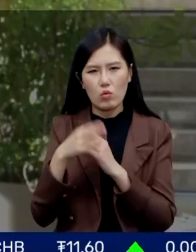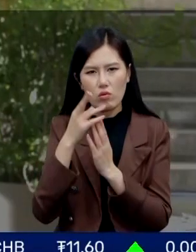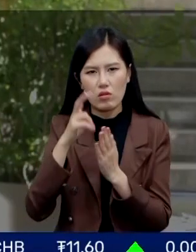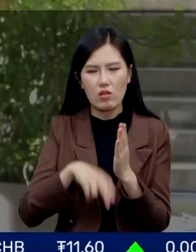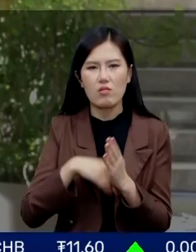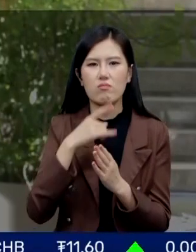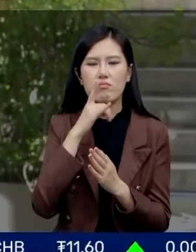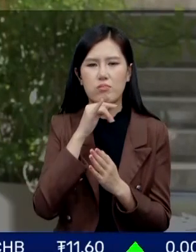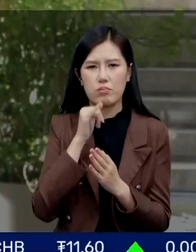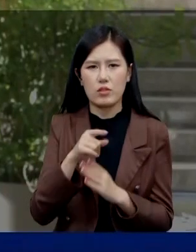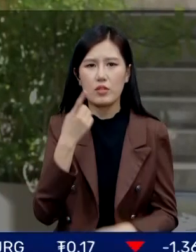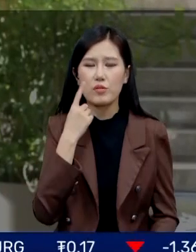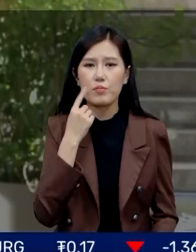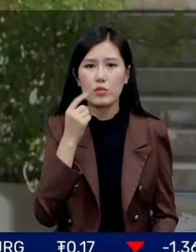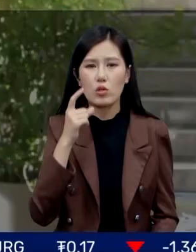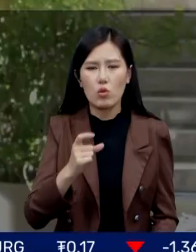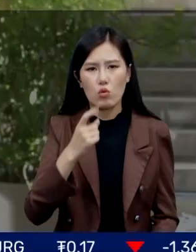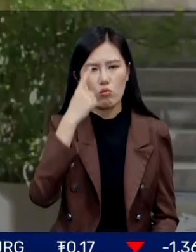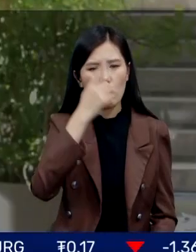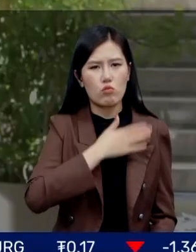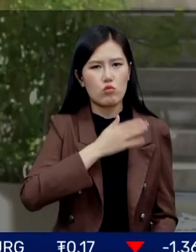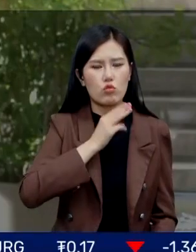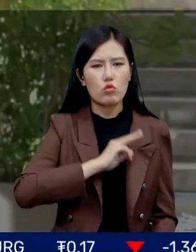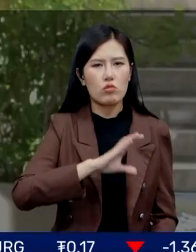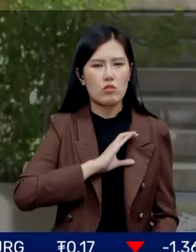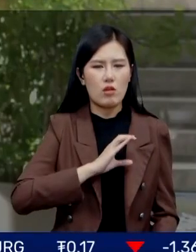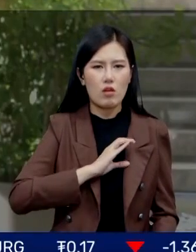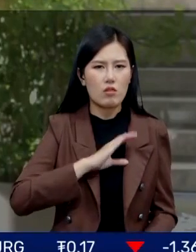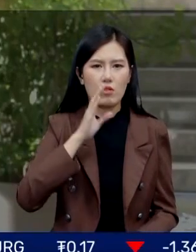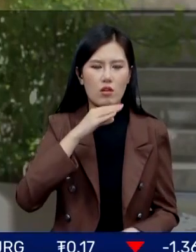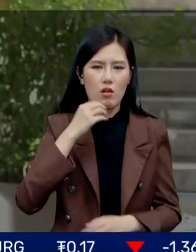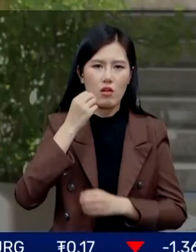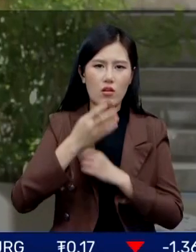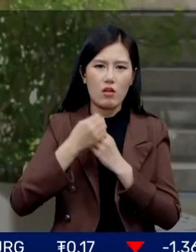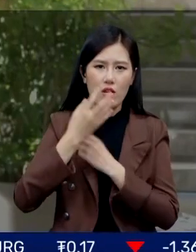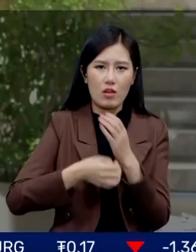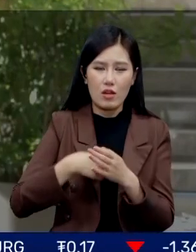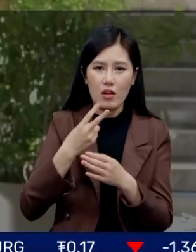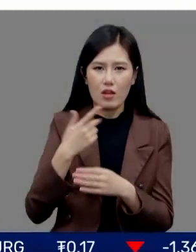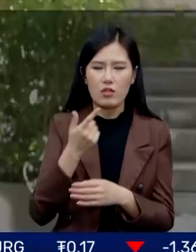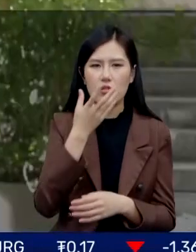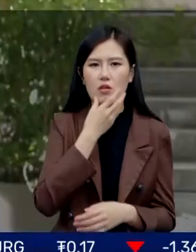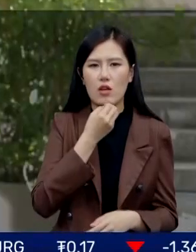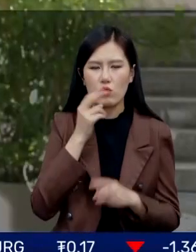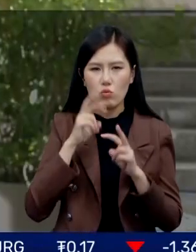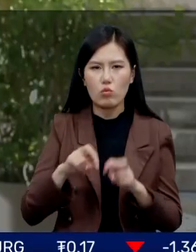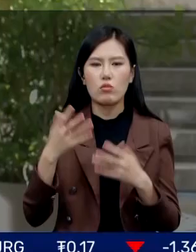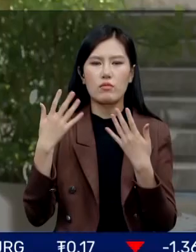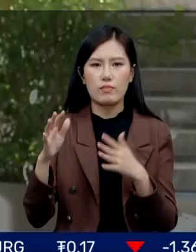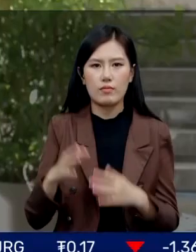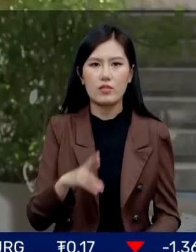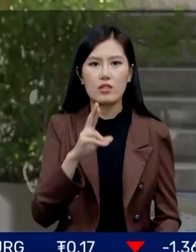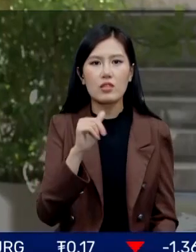бүсгүйн эх орон сэтгэлийг бас маш тодор гаргаж ирсэн байгаа нь үнээр их таалагдсан. Тэр талаар бас маш их судалсан. Яаж